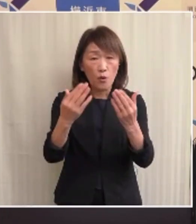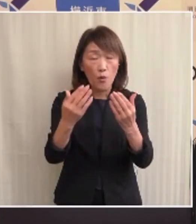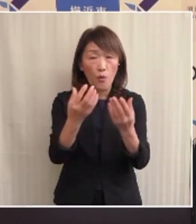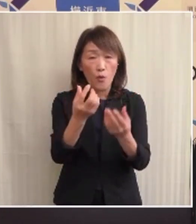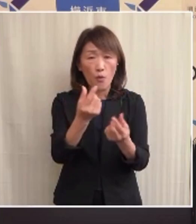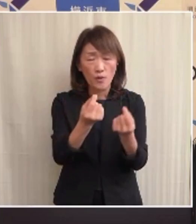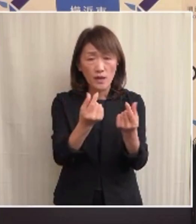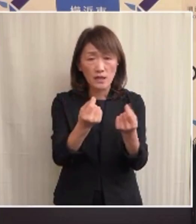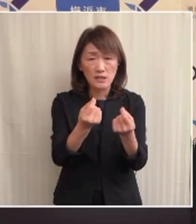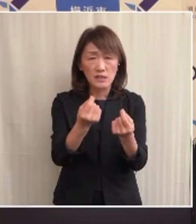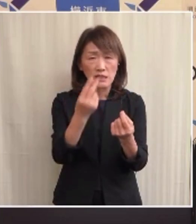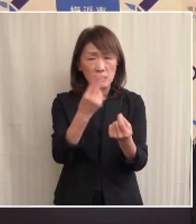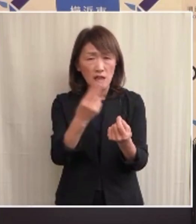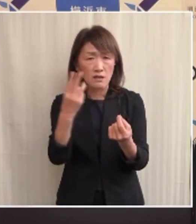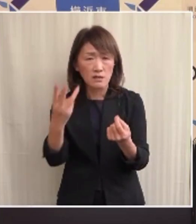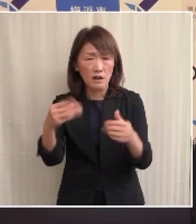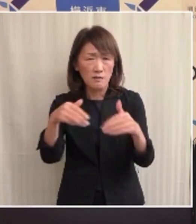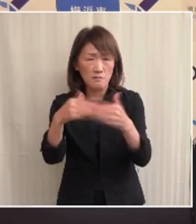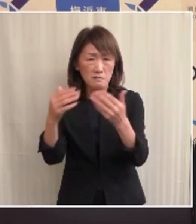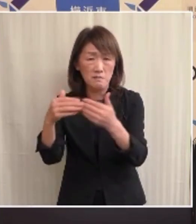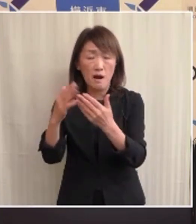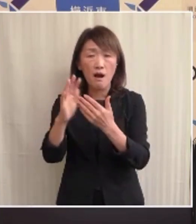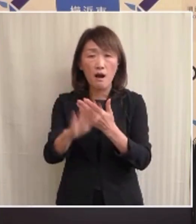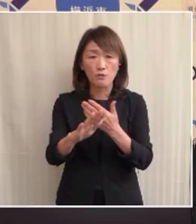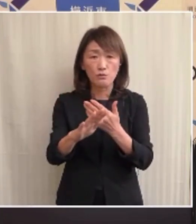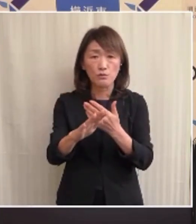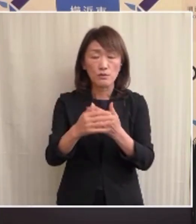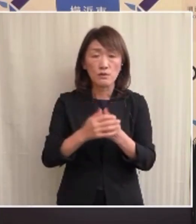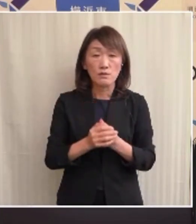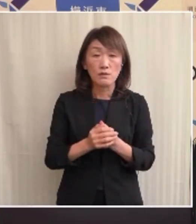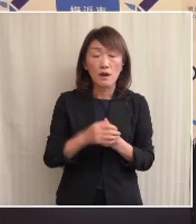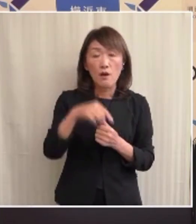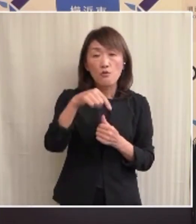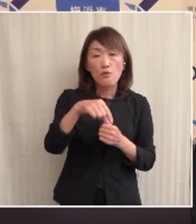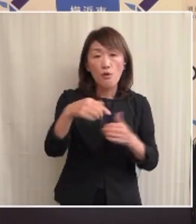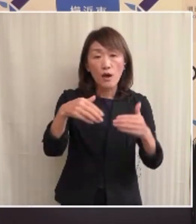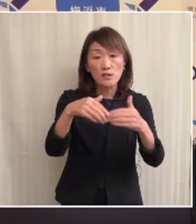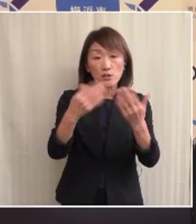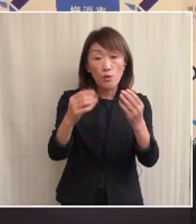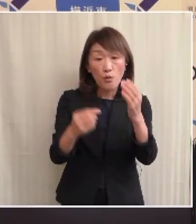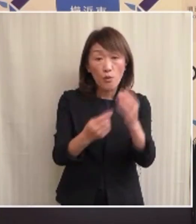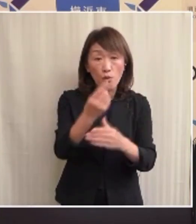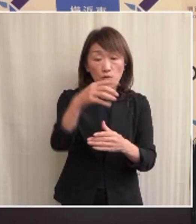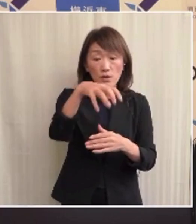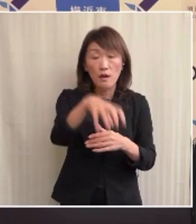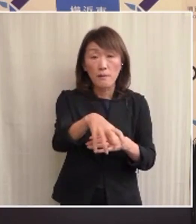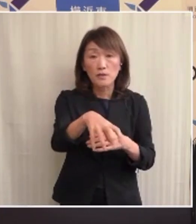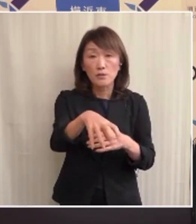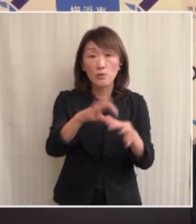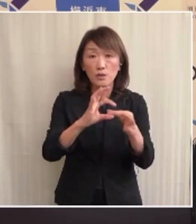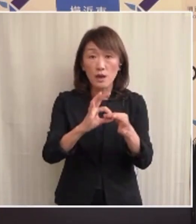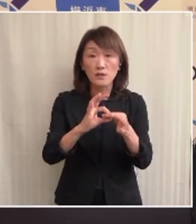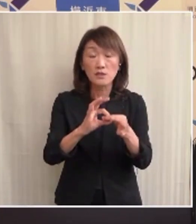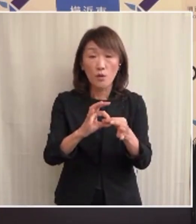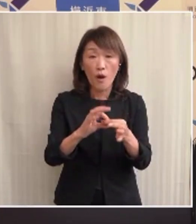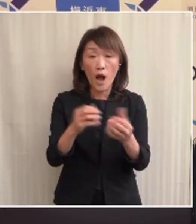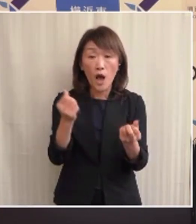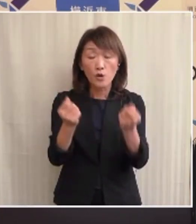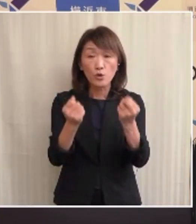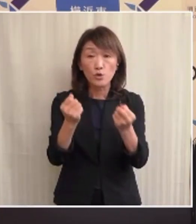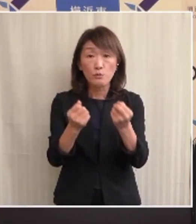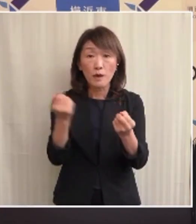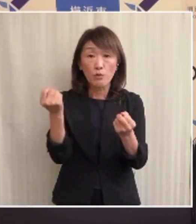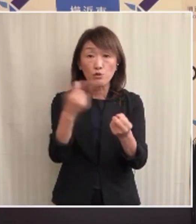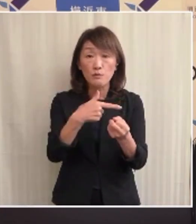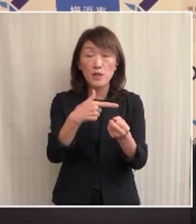こっている、あるいはここ事故が起こっていて、その事故が起こった場所に関しては車のスピード